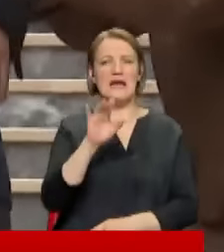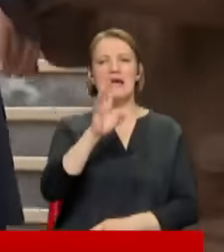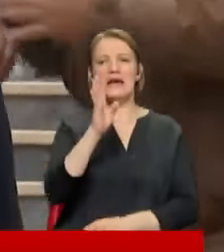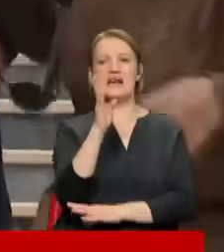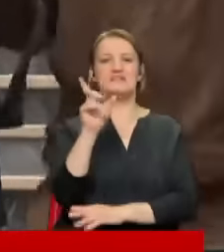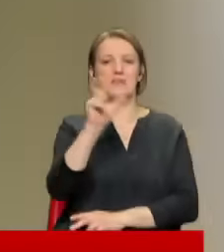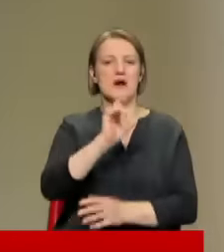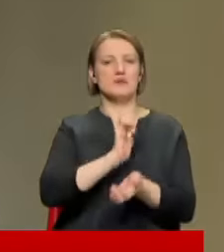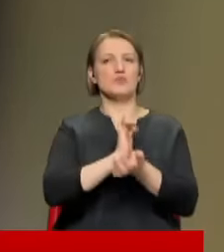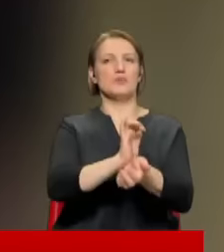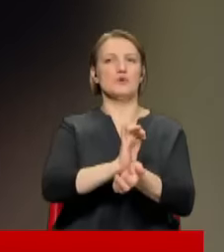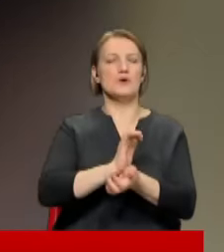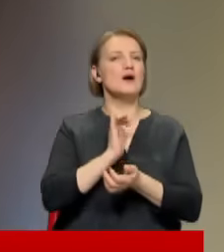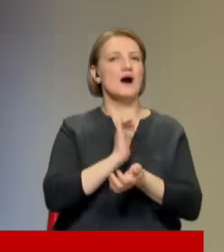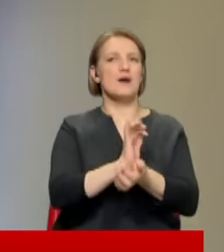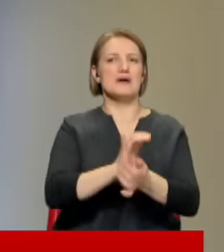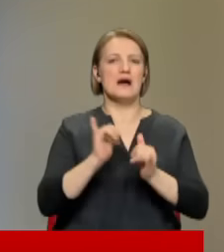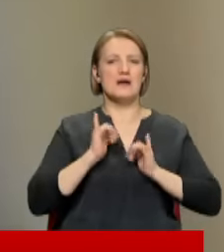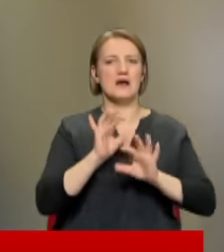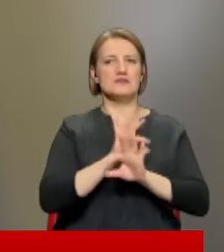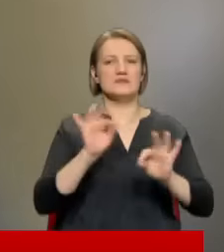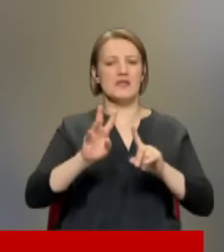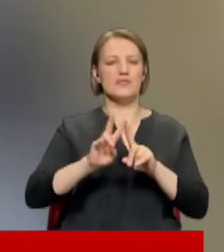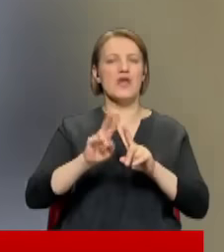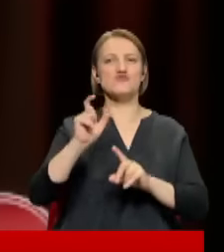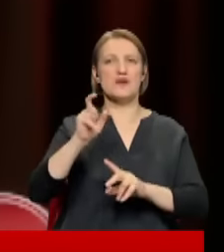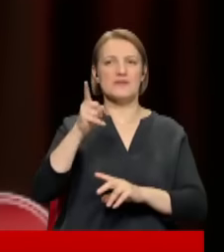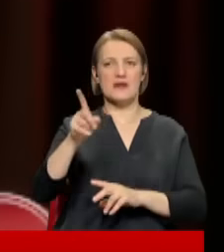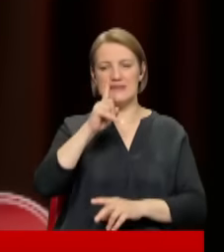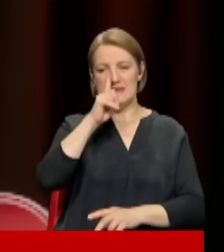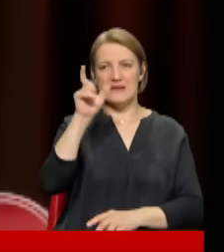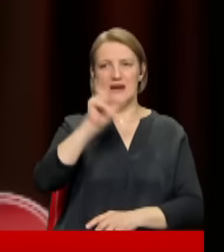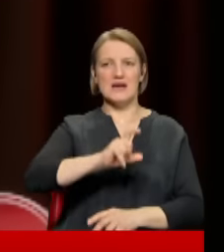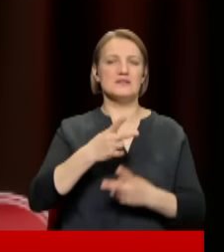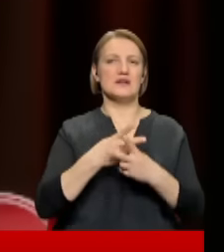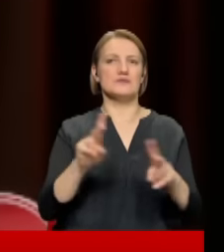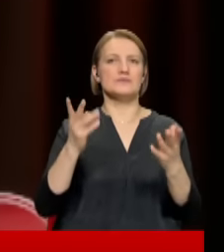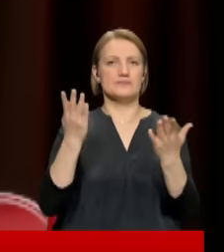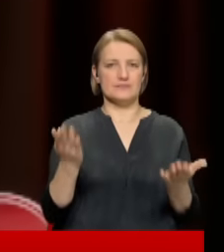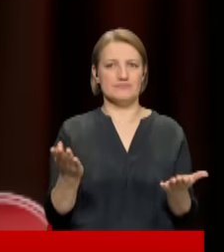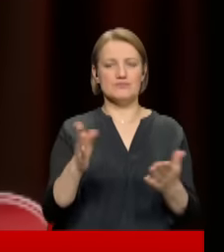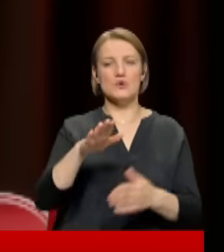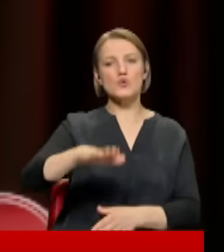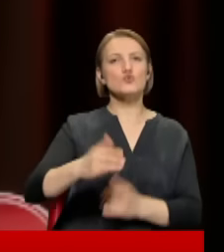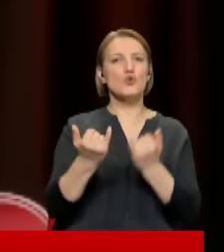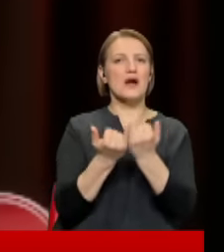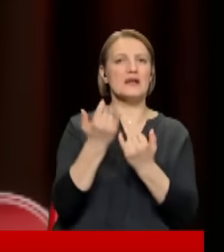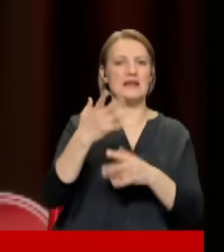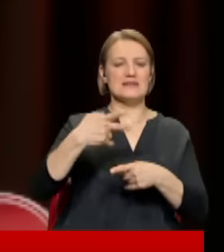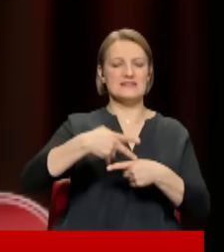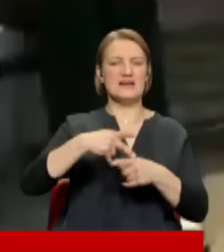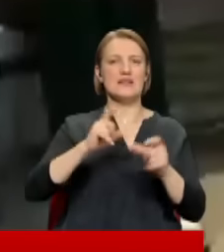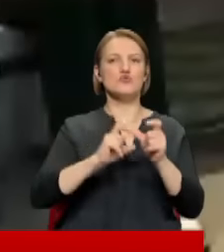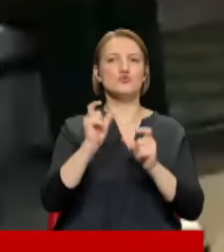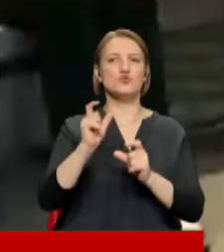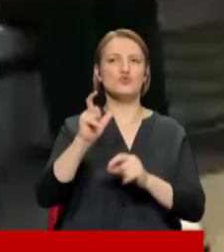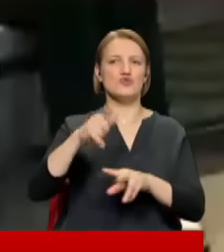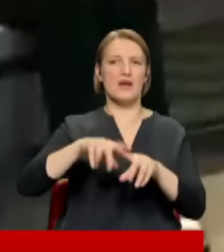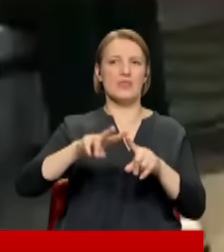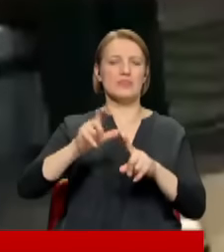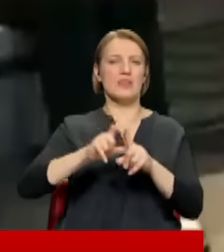ayında tutuklandı. Cezaevinde rahatsızlanan Nihal Candan Nisan ayında tahliye edildi. Küçük kardeşleri Zeynep